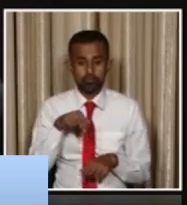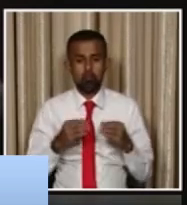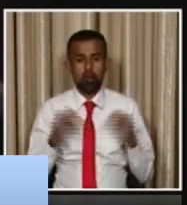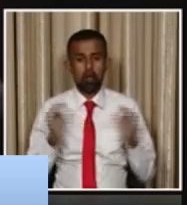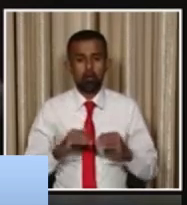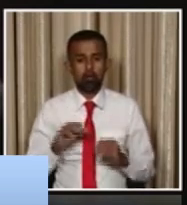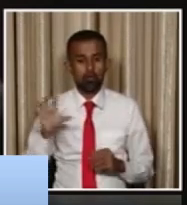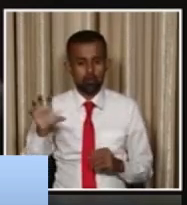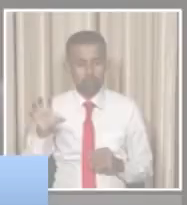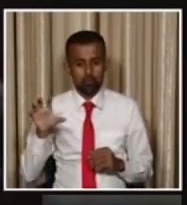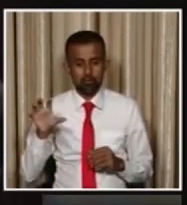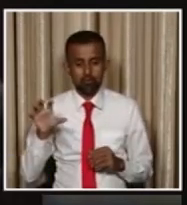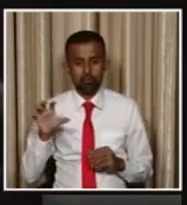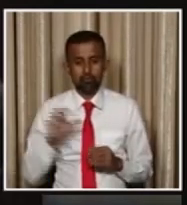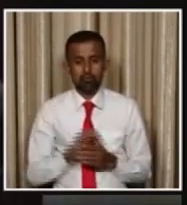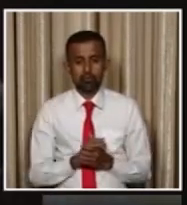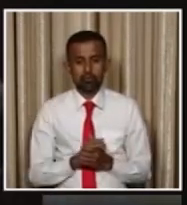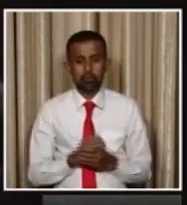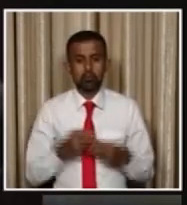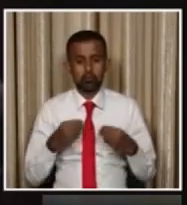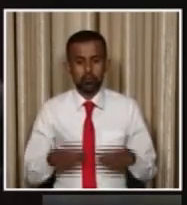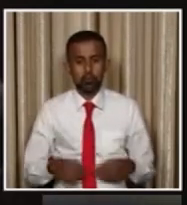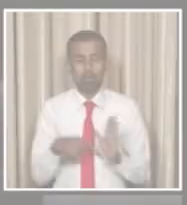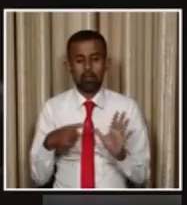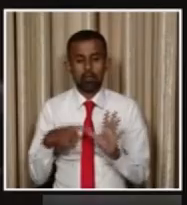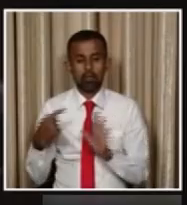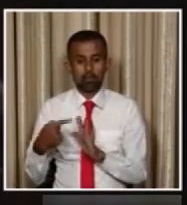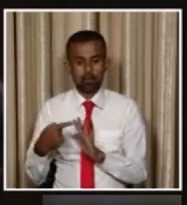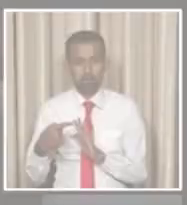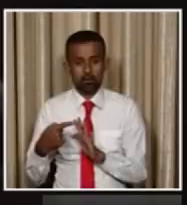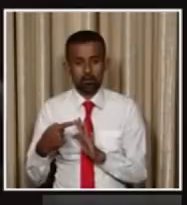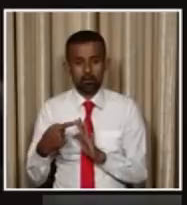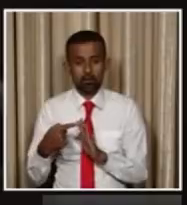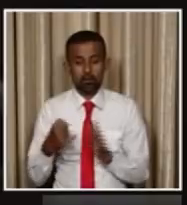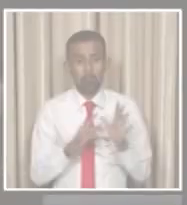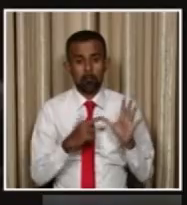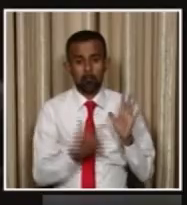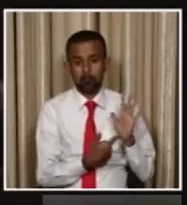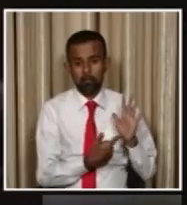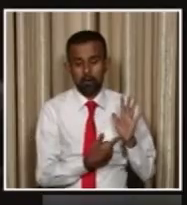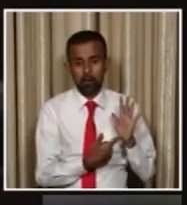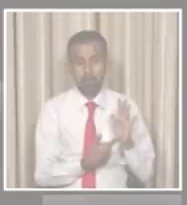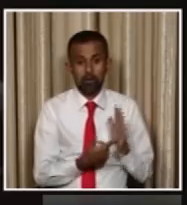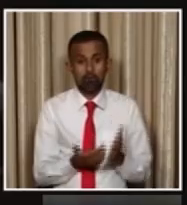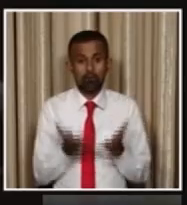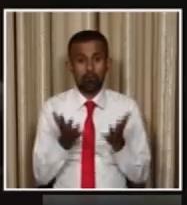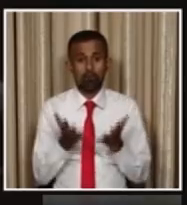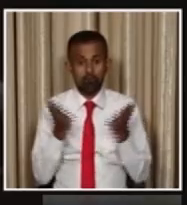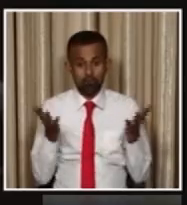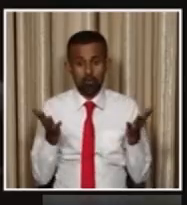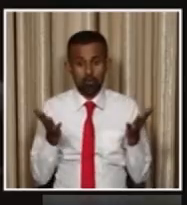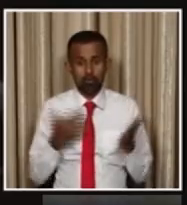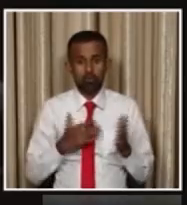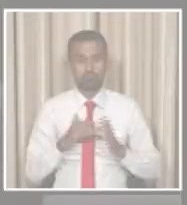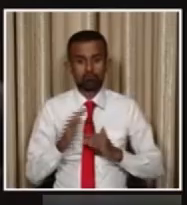රටකට කොයිතරම් හානි කරයිද කියන එක දැන් අපිට දැනලා තියෙනවා. ඒ සුහුරු තාක්ෂණය ඒක වැඩි වැඩියෙන් අපි